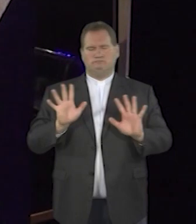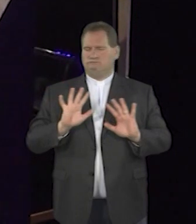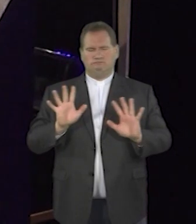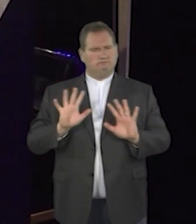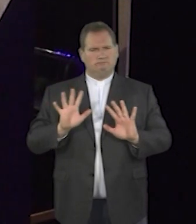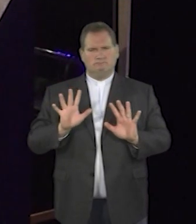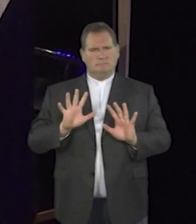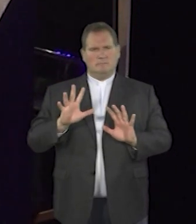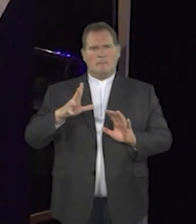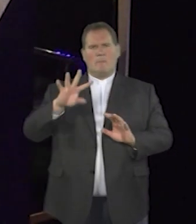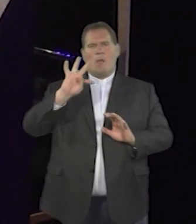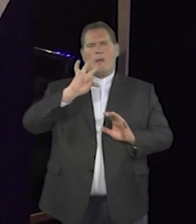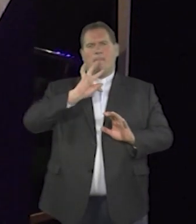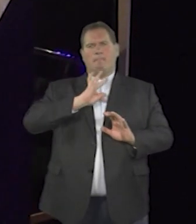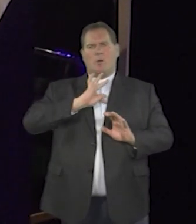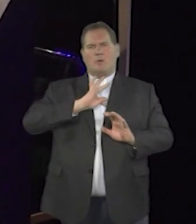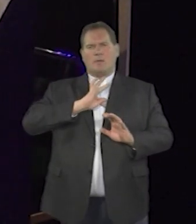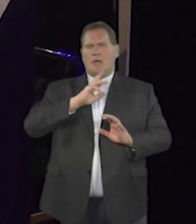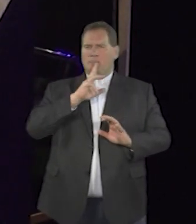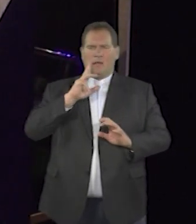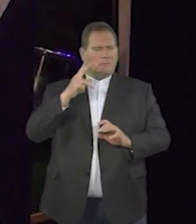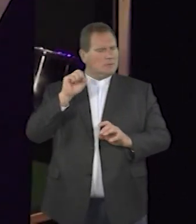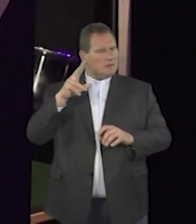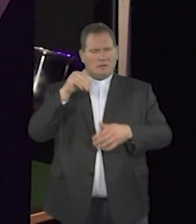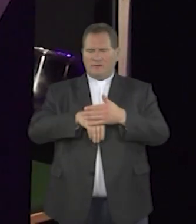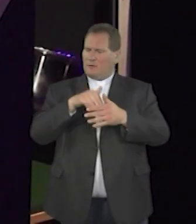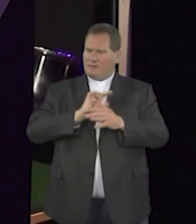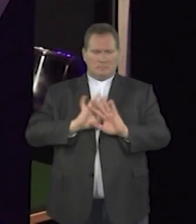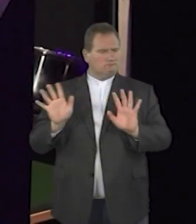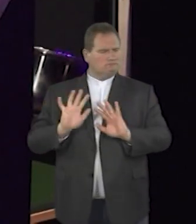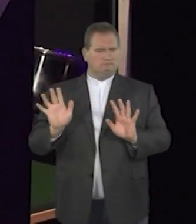tak mnie wychowała ma kochana mama.